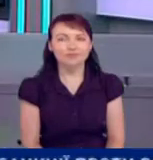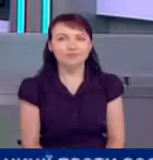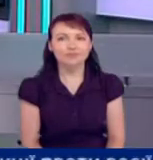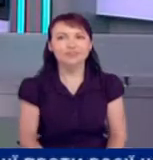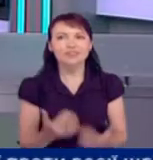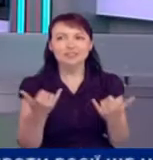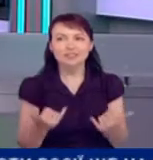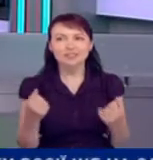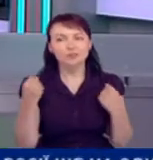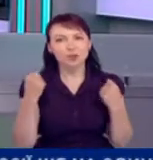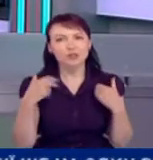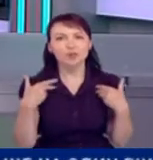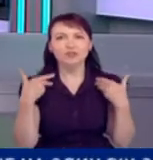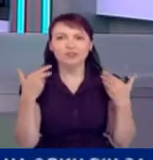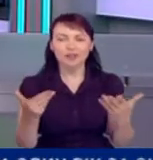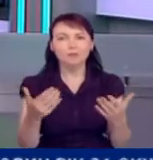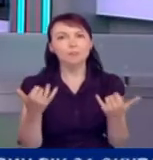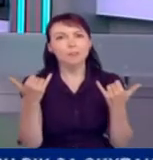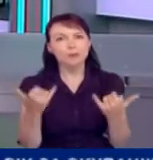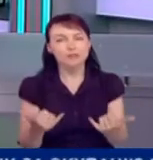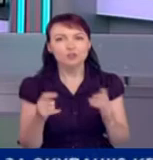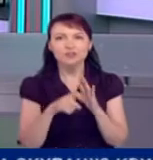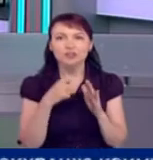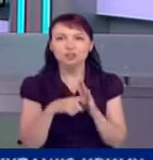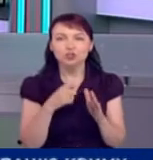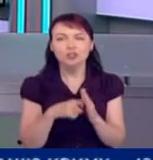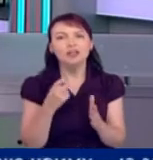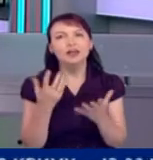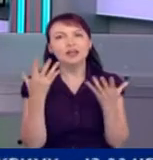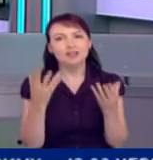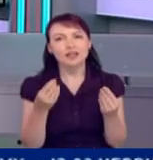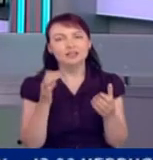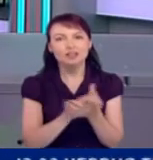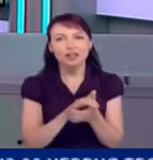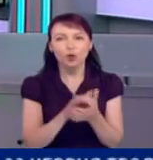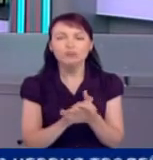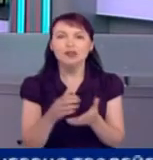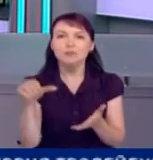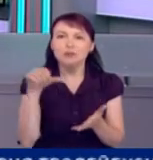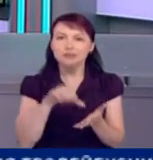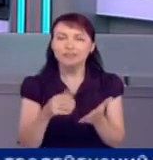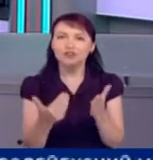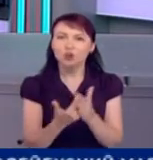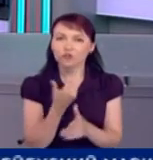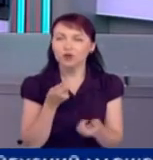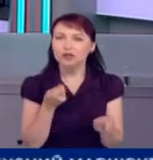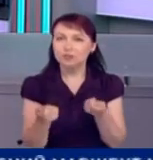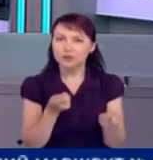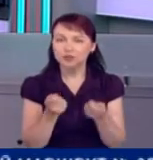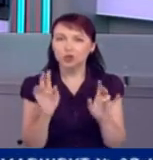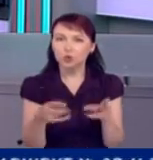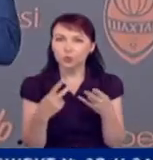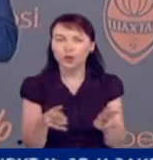В ефірі «Спорт». Моє вітання. Сьогодні в донецькому «Шахтарі» день знайомств. Там представили нового керманича